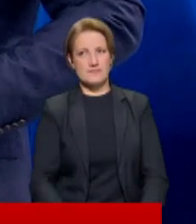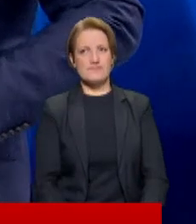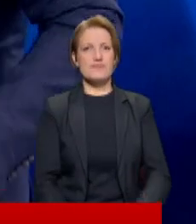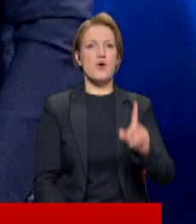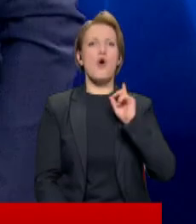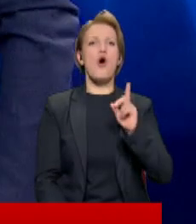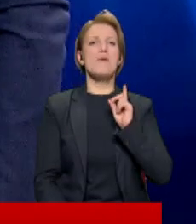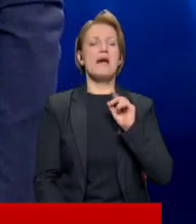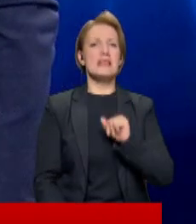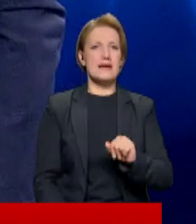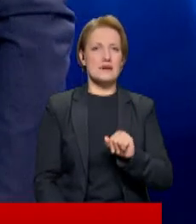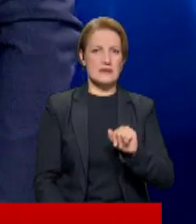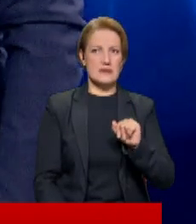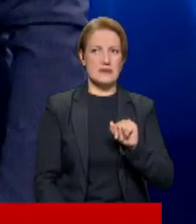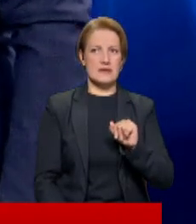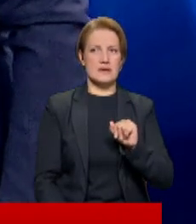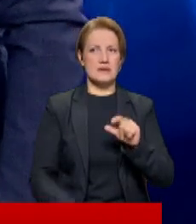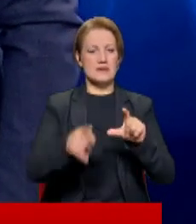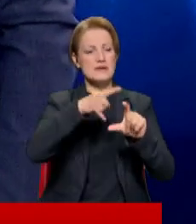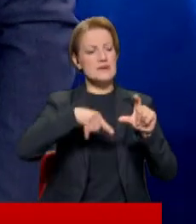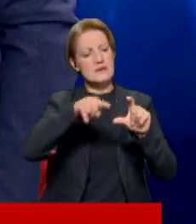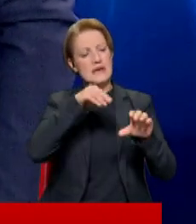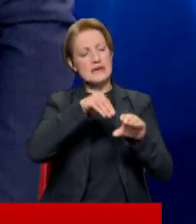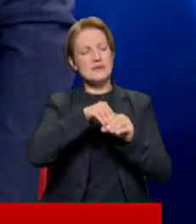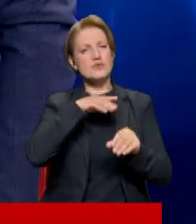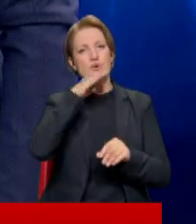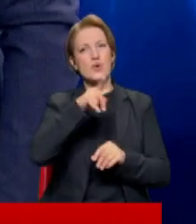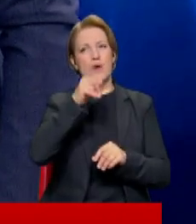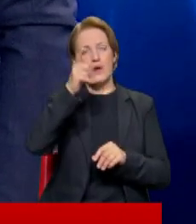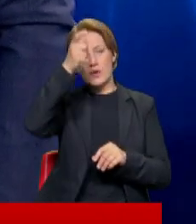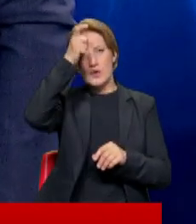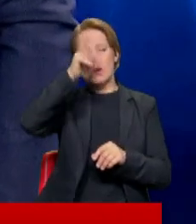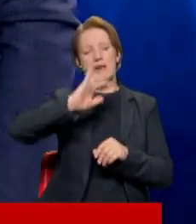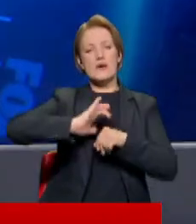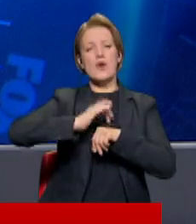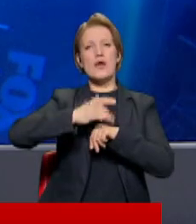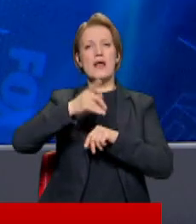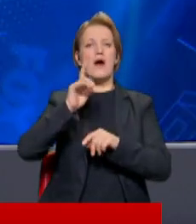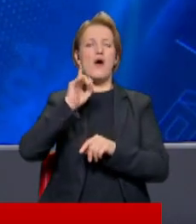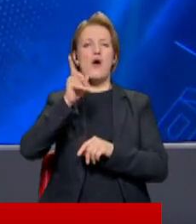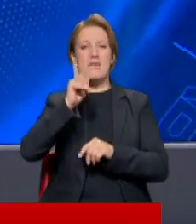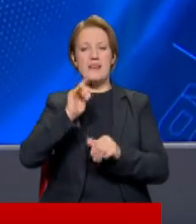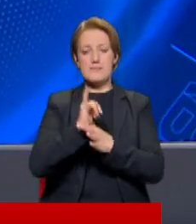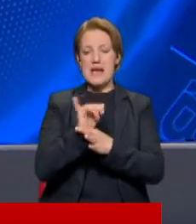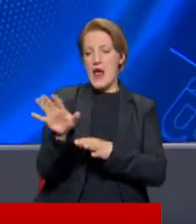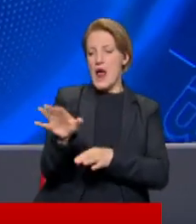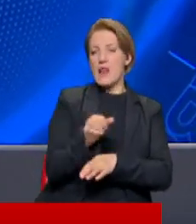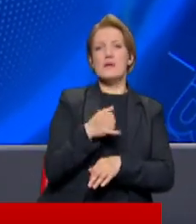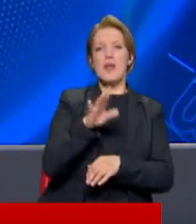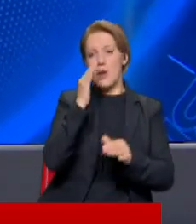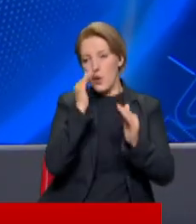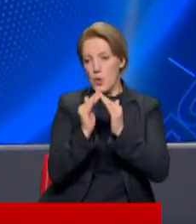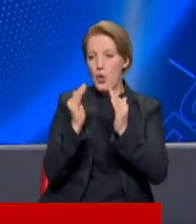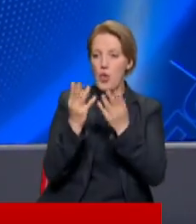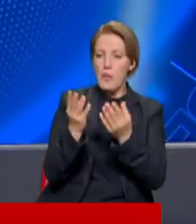öğretmenlik sadece Yuvarlağın içini doldurarak seçilemez birçok ülke öğretmenlik mesleğine fakülteyi almadan önce uygun olup